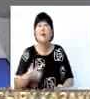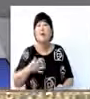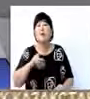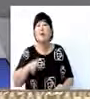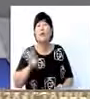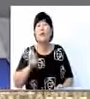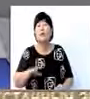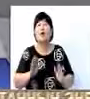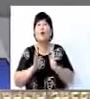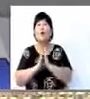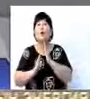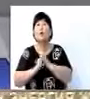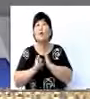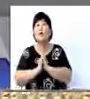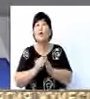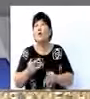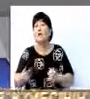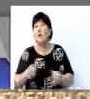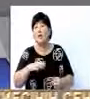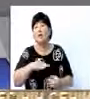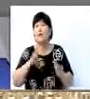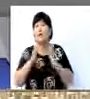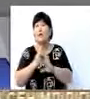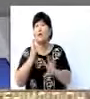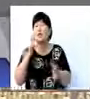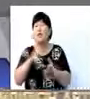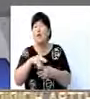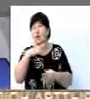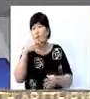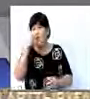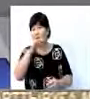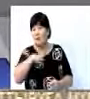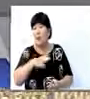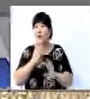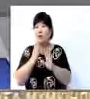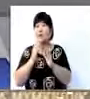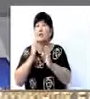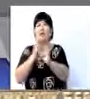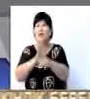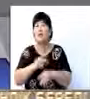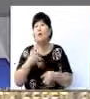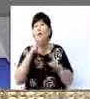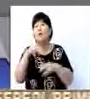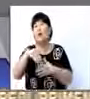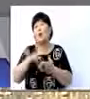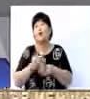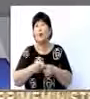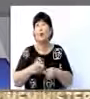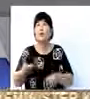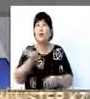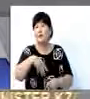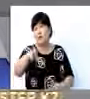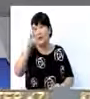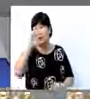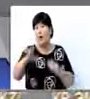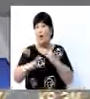бұл жерге көмек сұрап келдім. Қиналып кеттім. Үй кезегінде тұрғаныма біраз болған, кезек жылжымайды. Соны бақылау қалса, өткені біздің